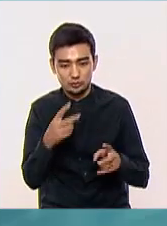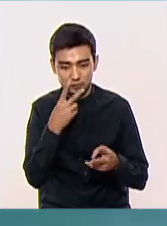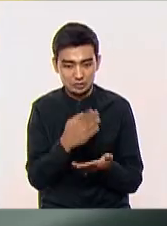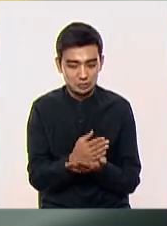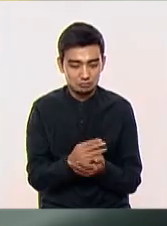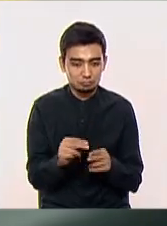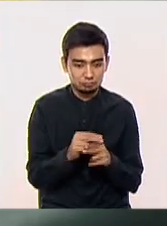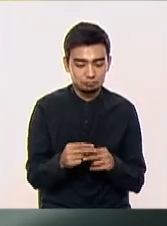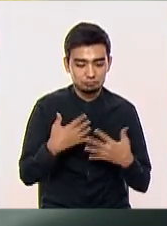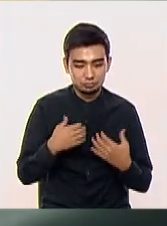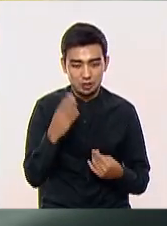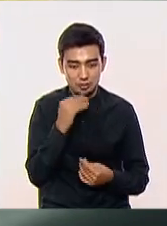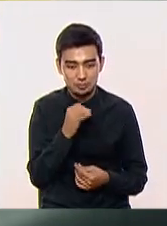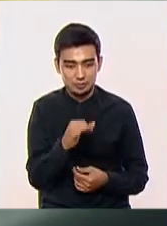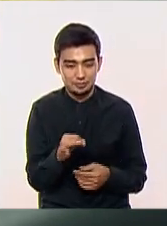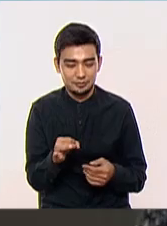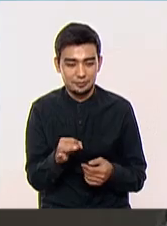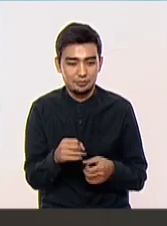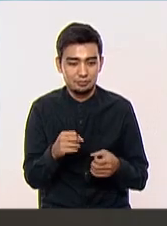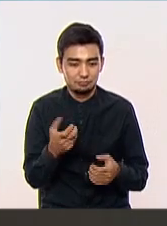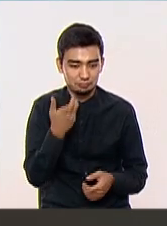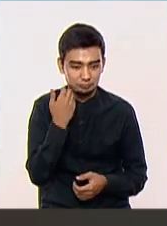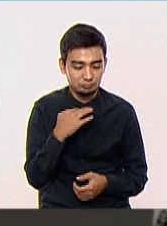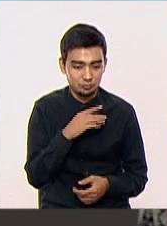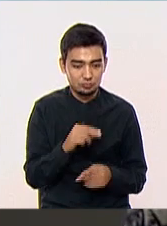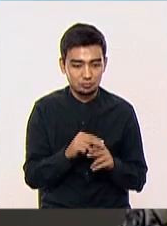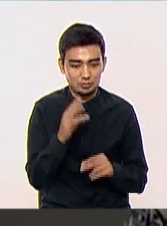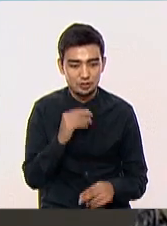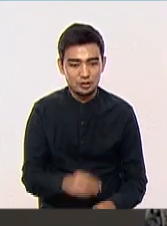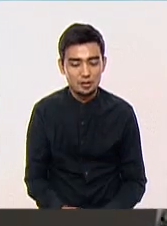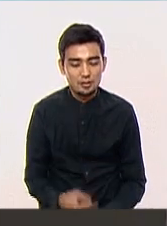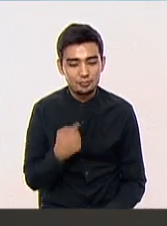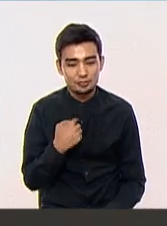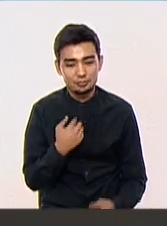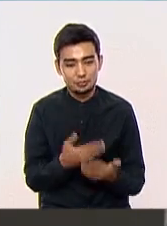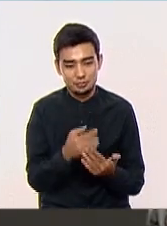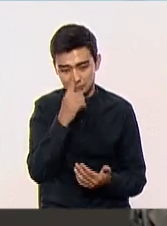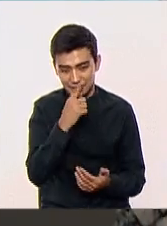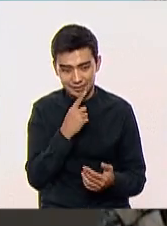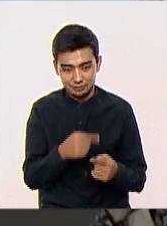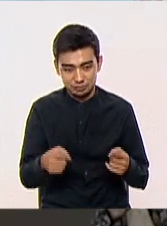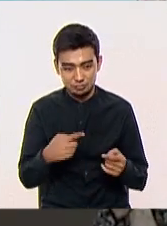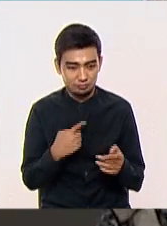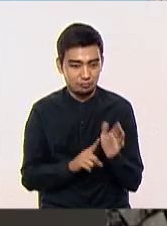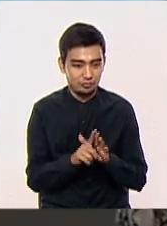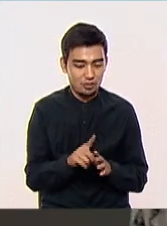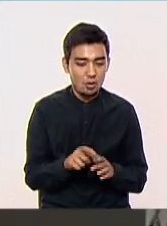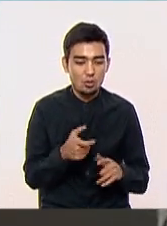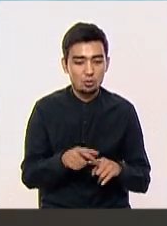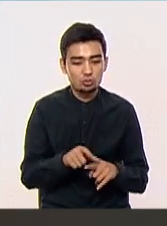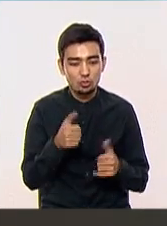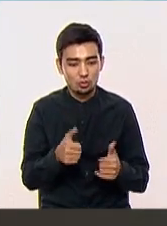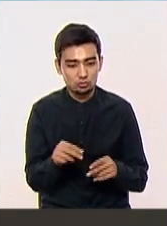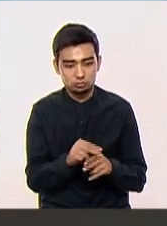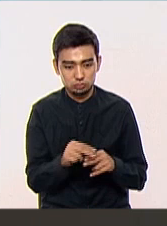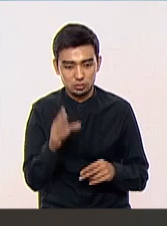положительную динамику благодаря гидрореабилитации. Здесь мы занимаемся уже в течение месяца. Результаты очень